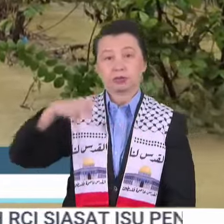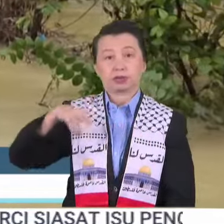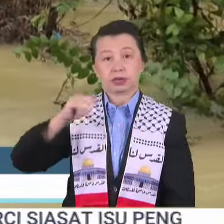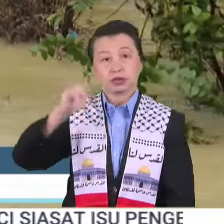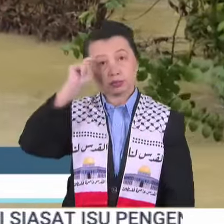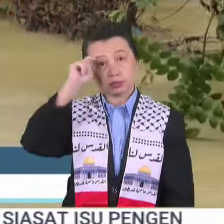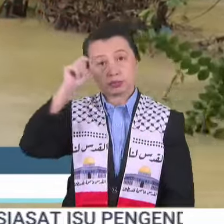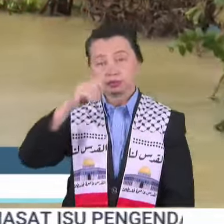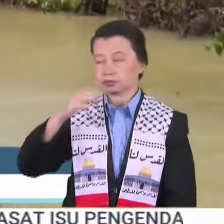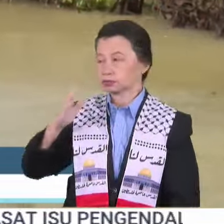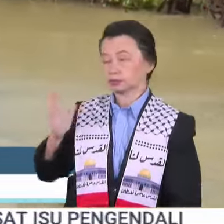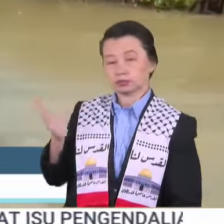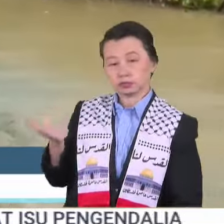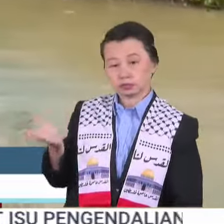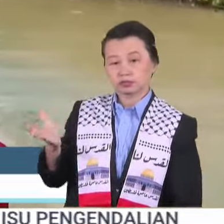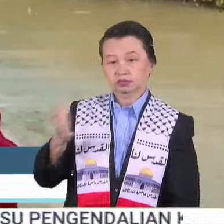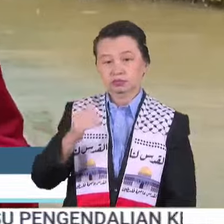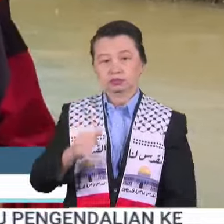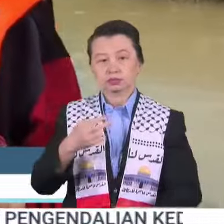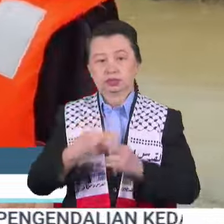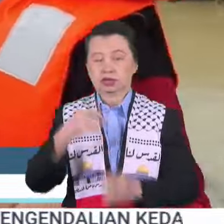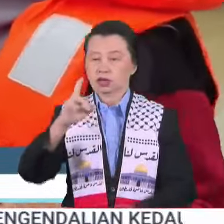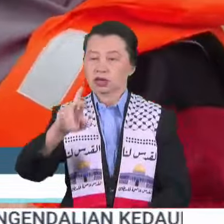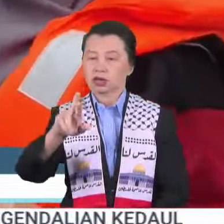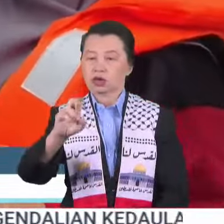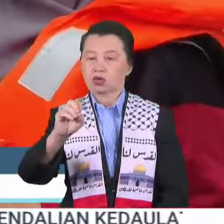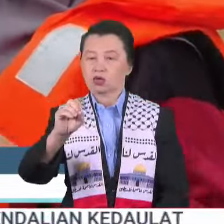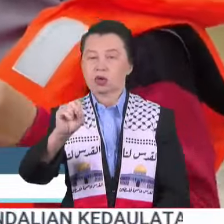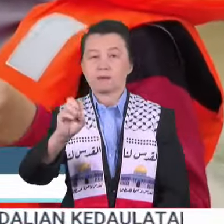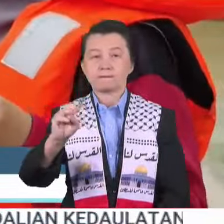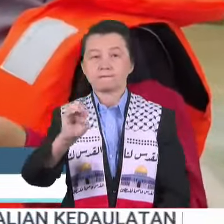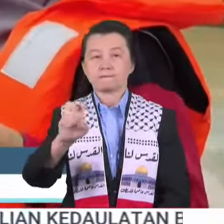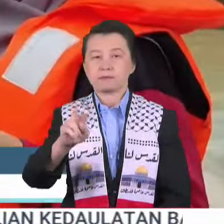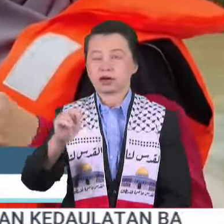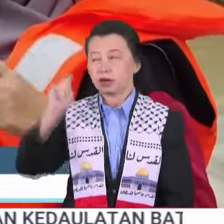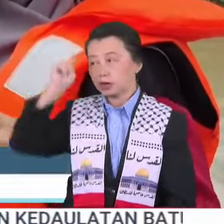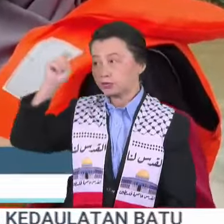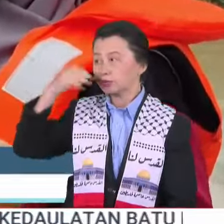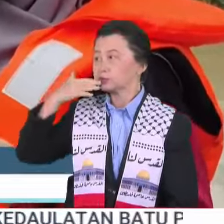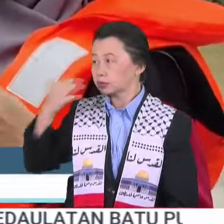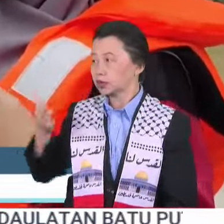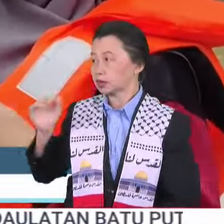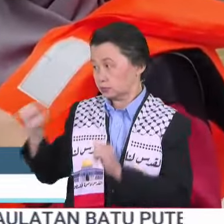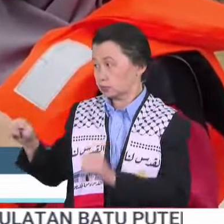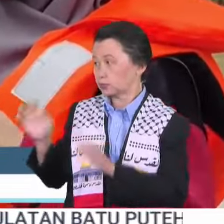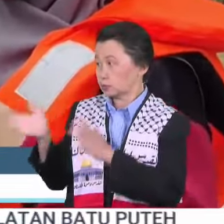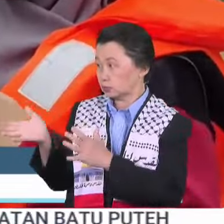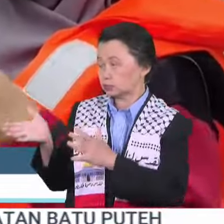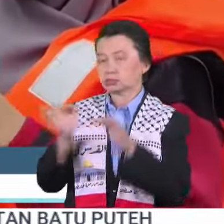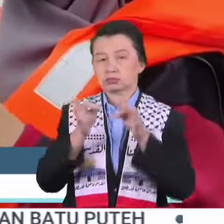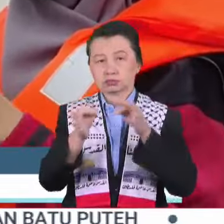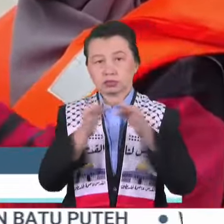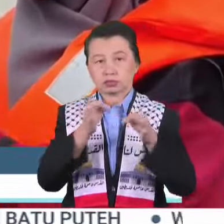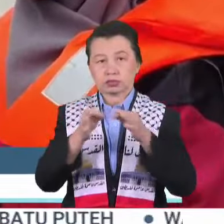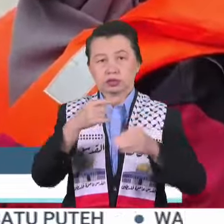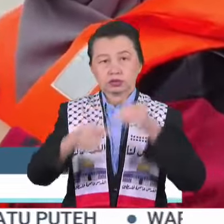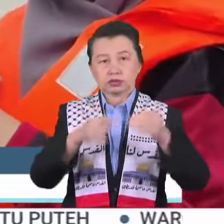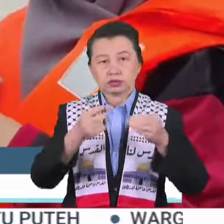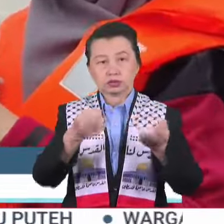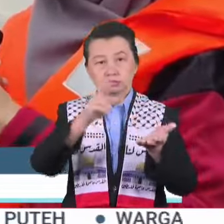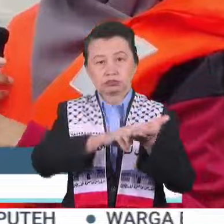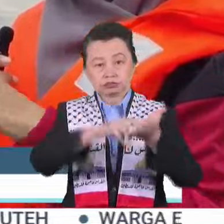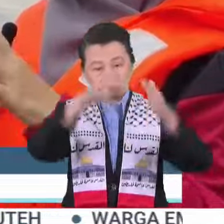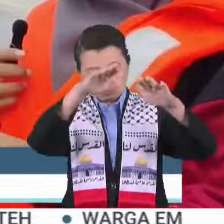Terengganu, Lieutenant Colonel Pertahanan Awam Muhammad Rosman Abdullah. Tuan, terima kasih. Jadi tuan, ya. Boleh tuan kongsikan kalau kita lihat penurunan